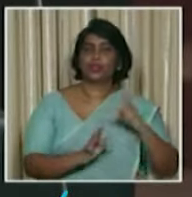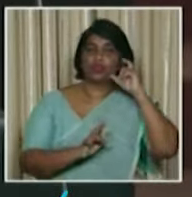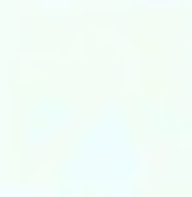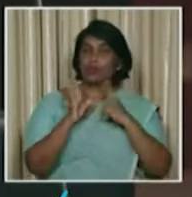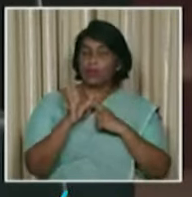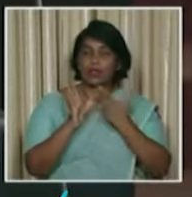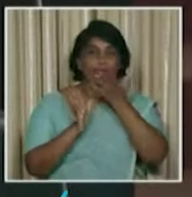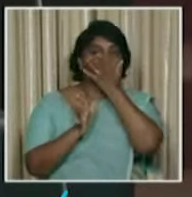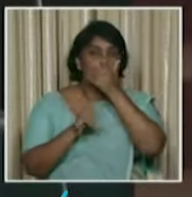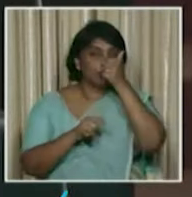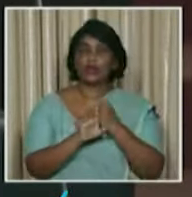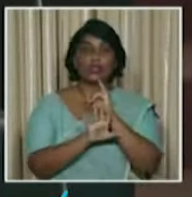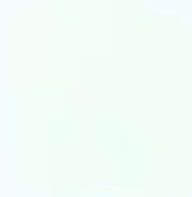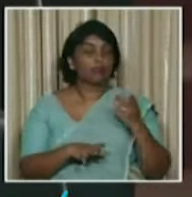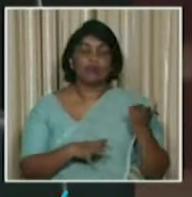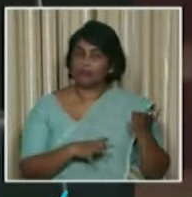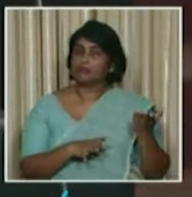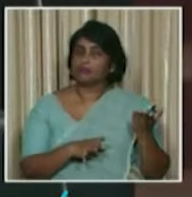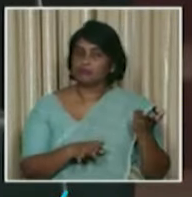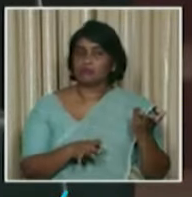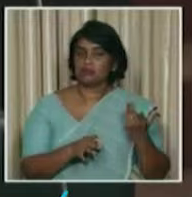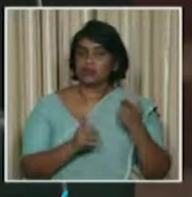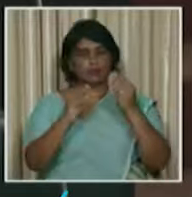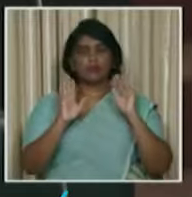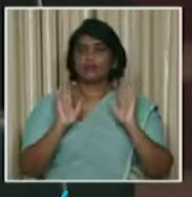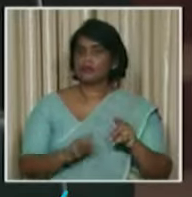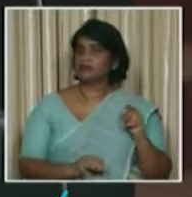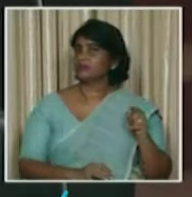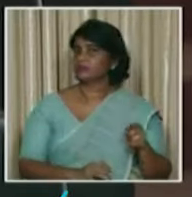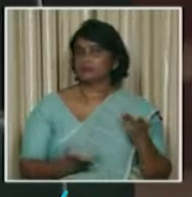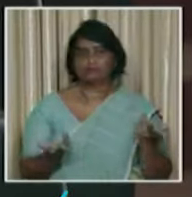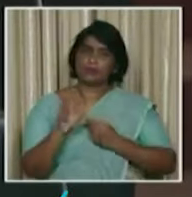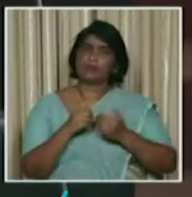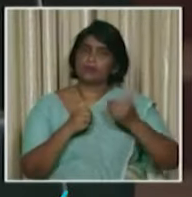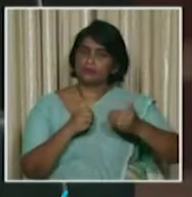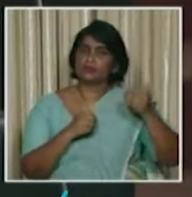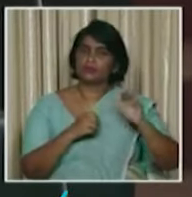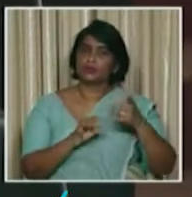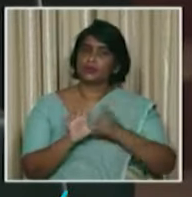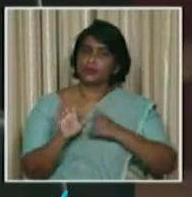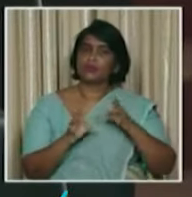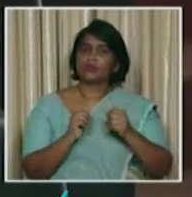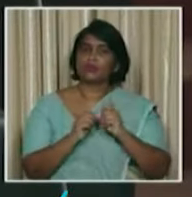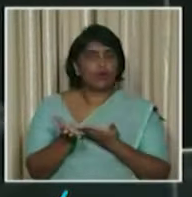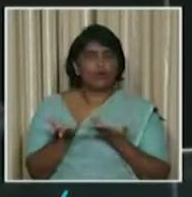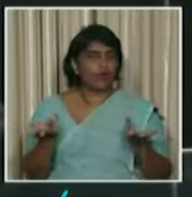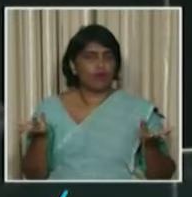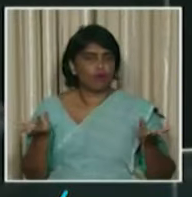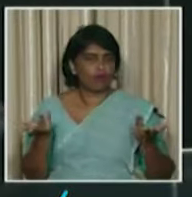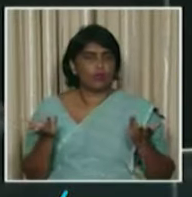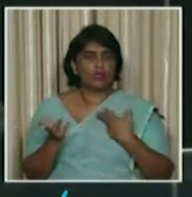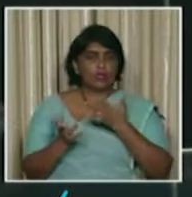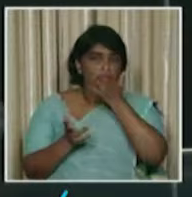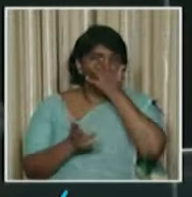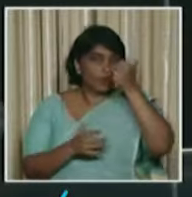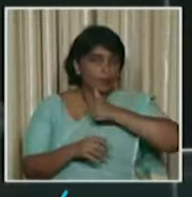බදු වංචාවක් 16 බිලියන් මේ වගේ වාර්තා ගණනාවක් තියෙනවා කිසිම පසුබිමක් නැහැ. අවුරුදු ගණන් ඒ කාර්ක සභාවල රත් වෙනවා. දැන් සීනි